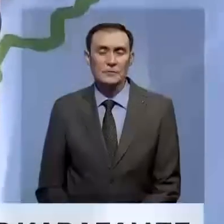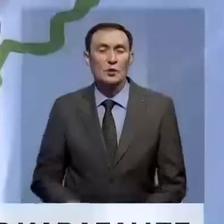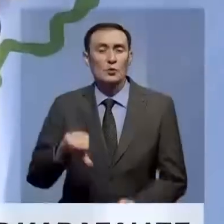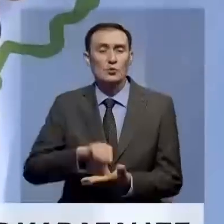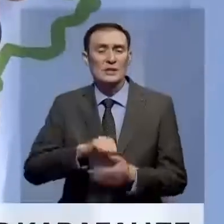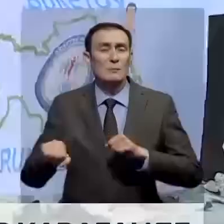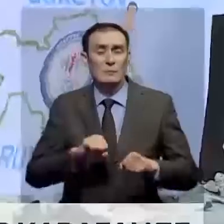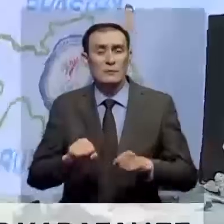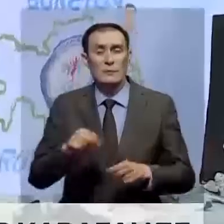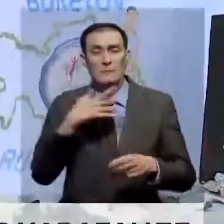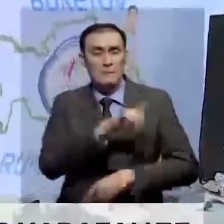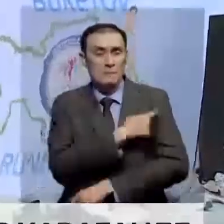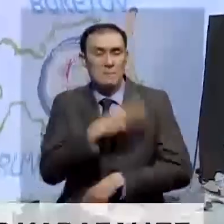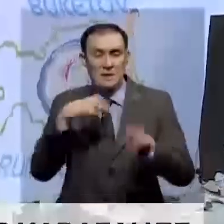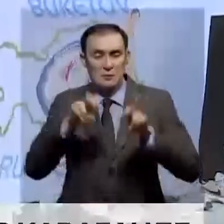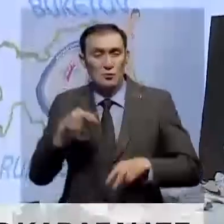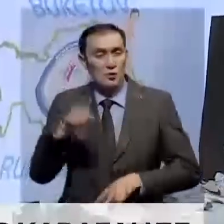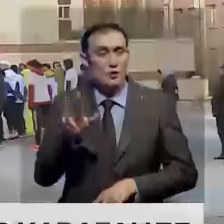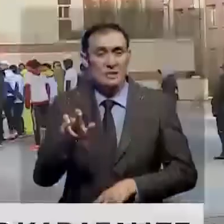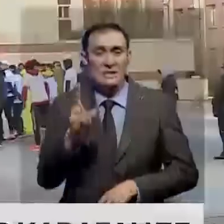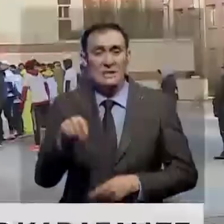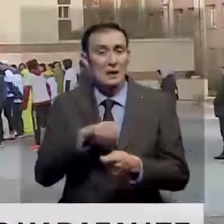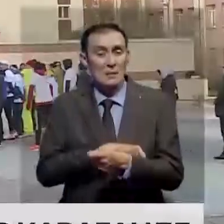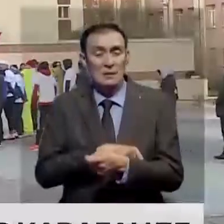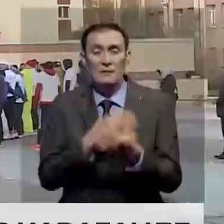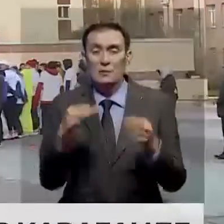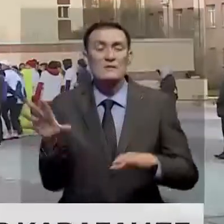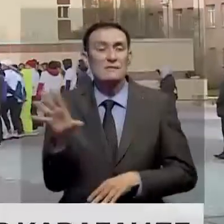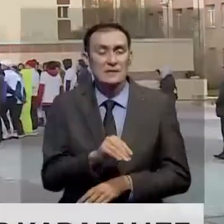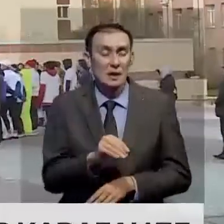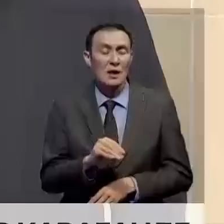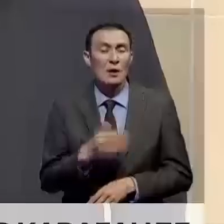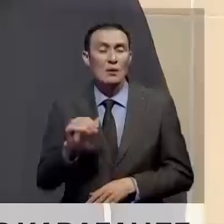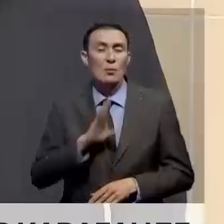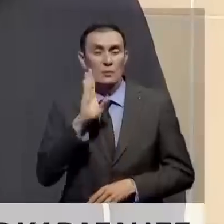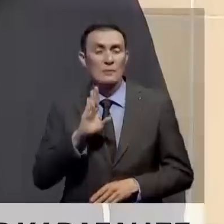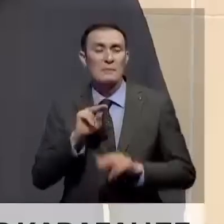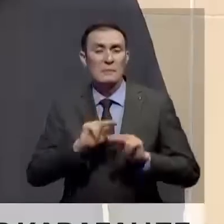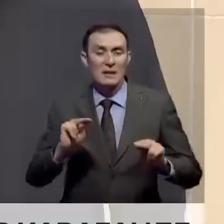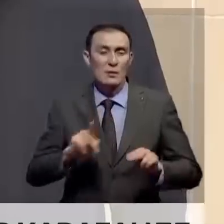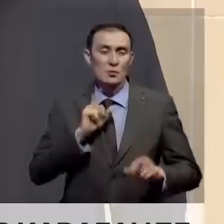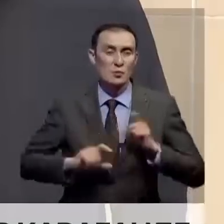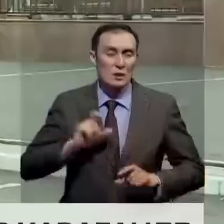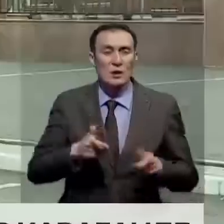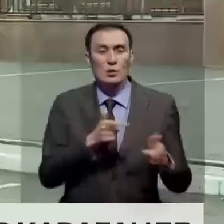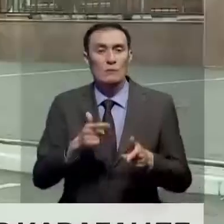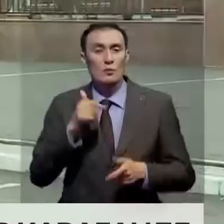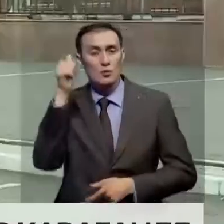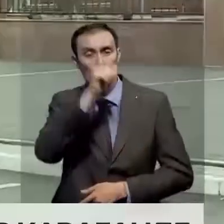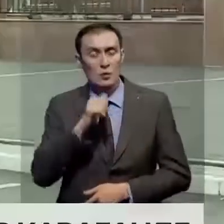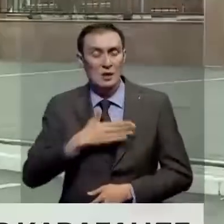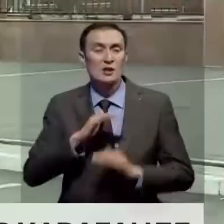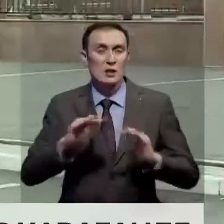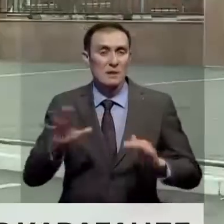Участники марафона прошли медосмотр. К преодолению тысячекилометровой дистанции допущены все. К ультрамарафону преподаватели и студенты готовились целый год. Наши ребята